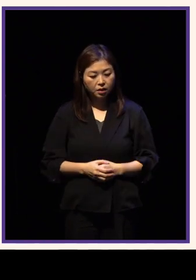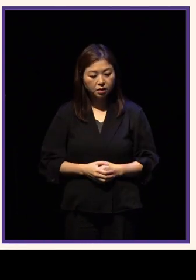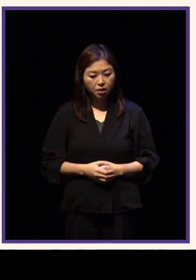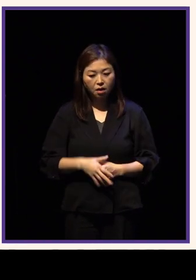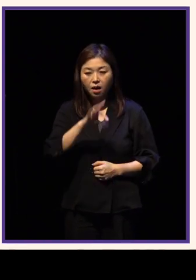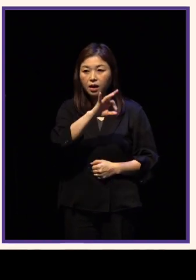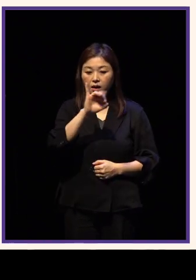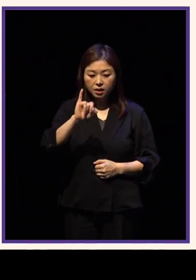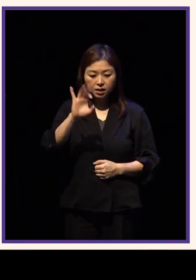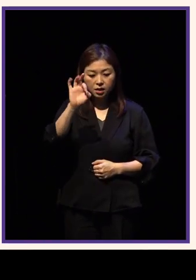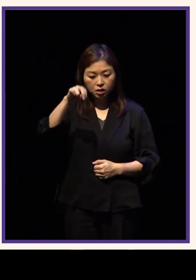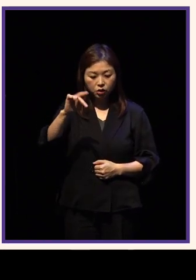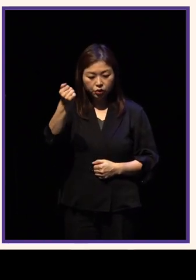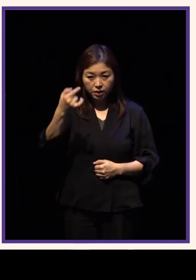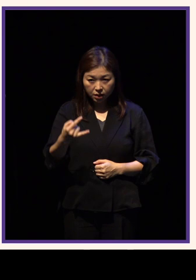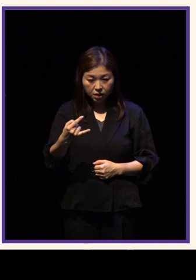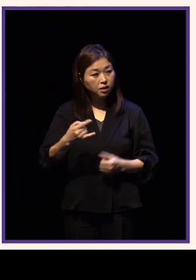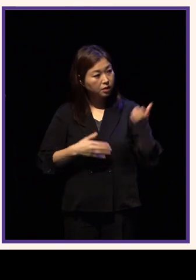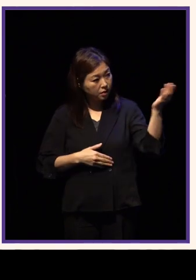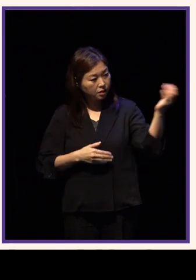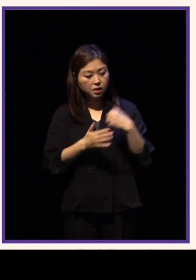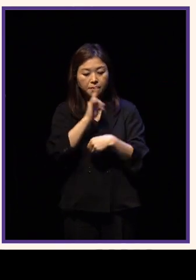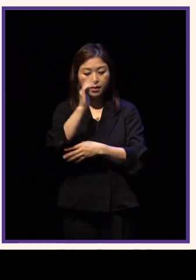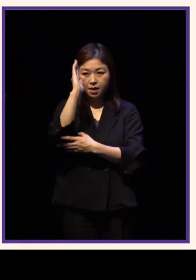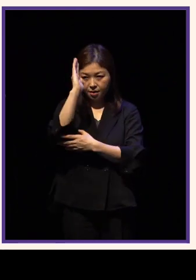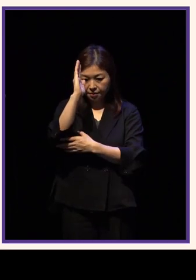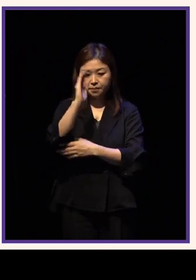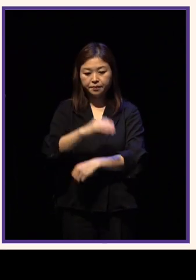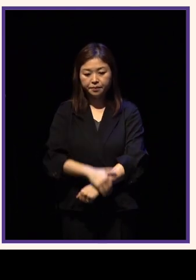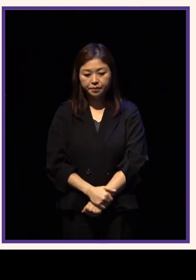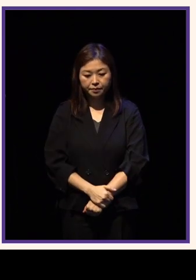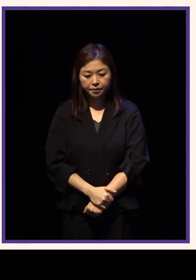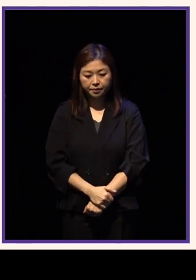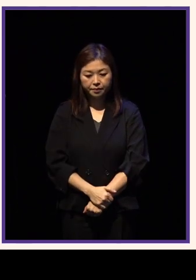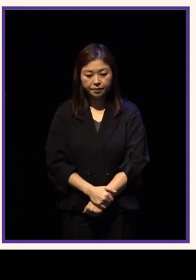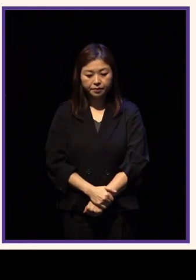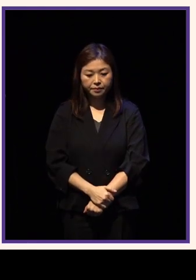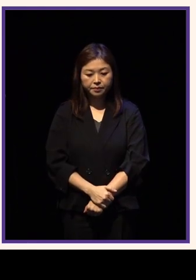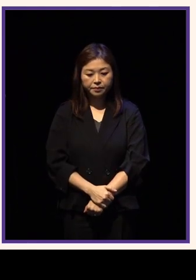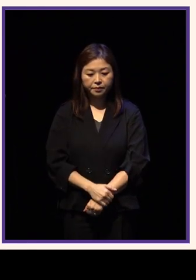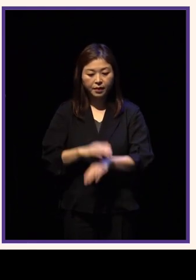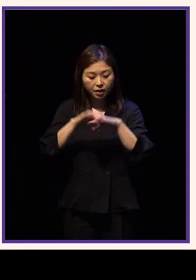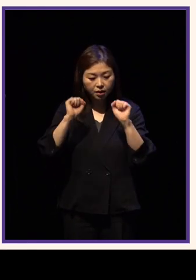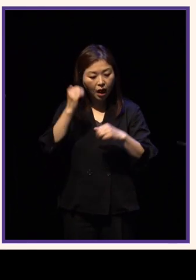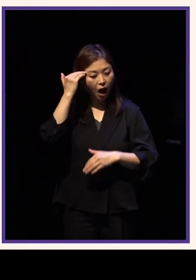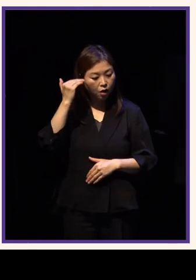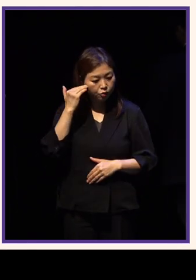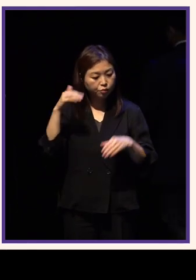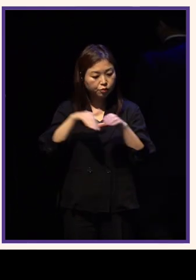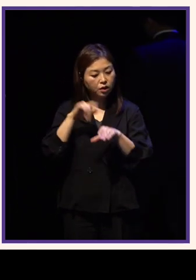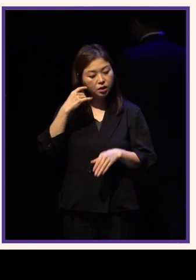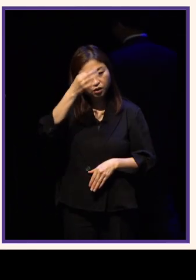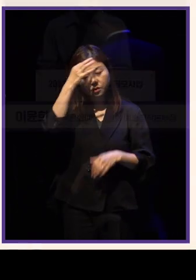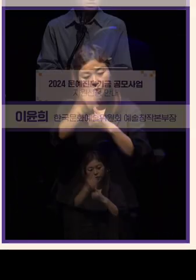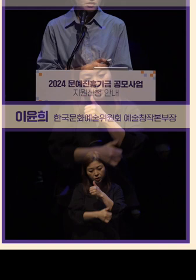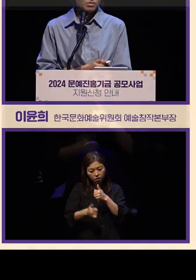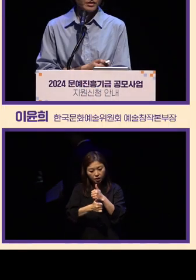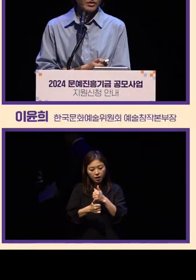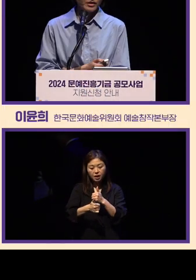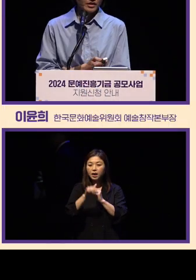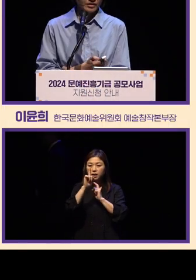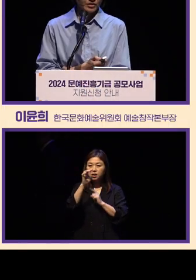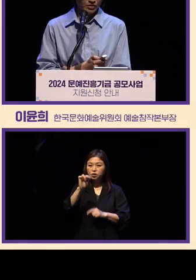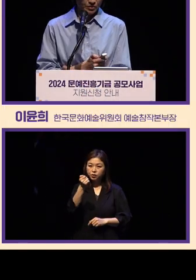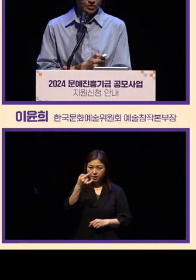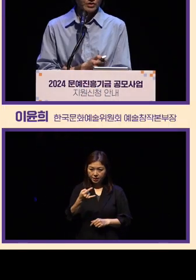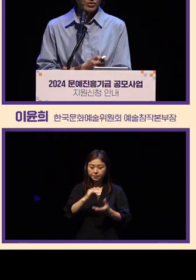본부장께서 말씀해 주시겠습니다. 네, 안녕하세요. 한국문화예술연회 이윤희입니다. 그러면 창작의